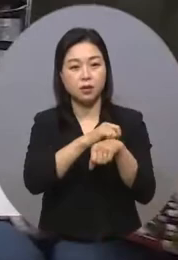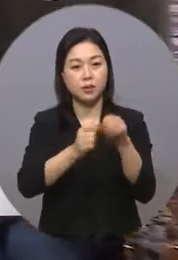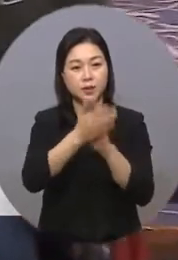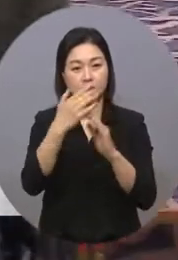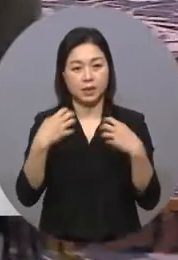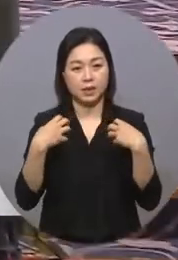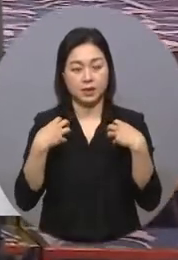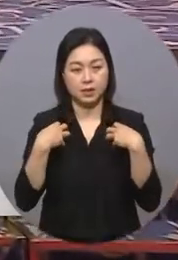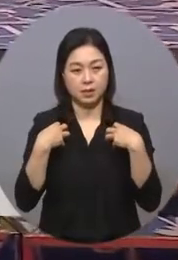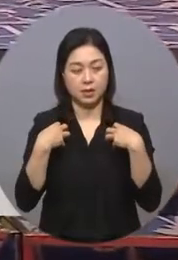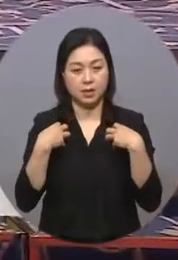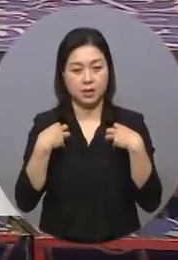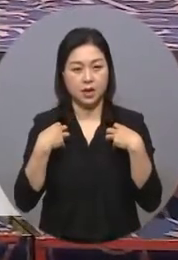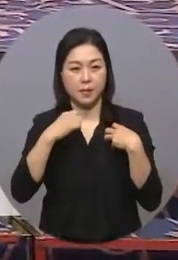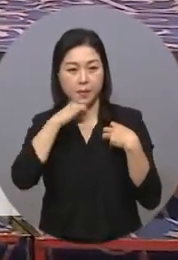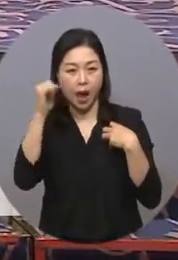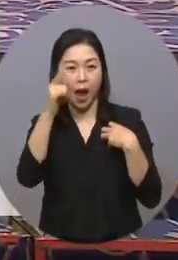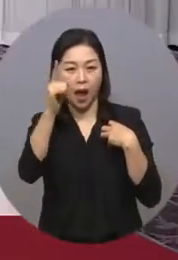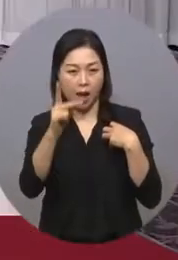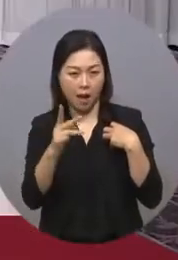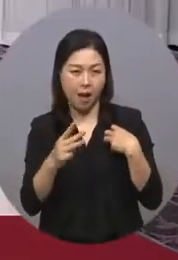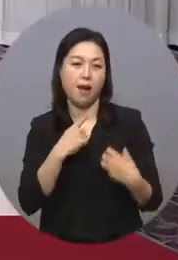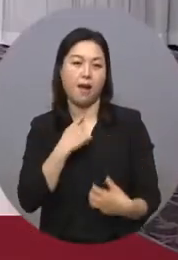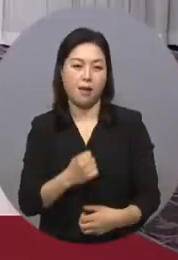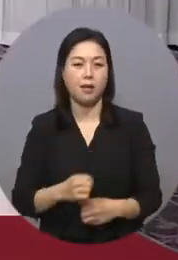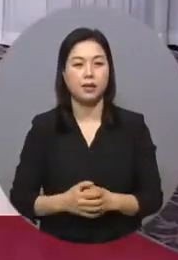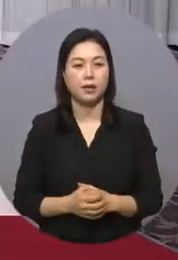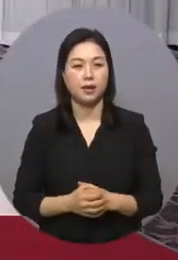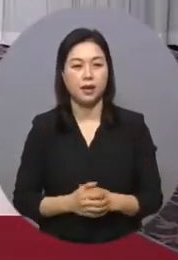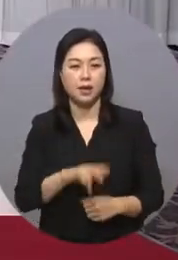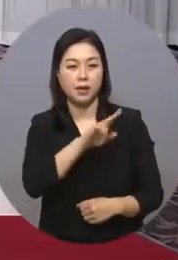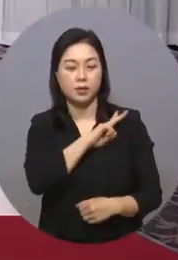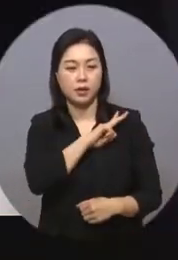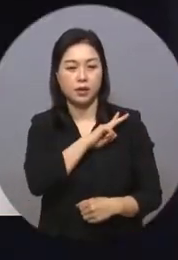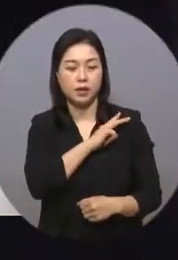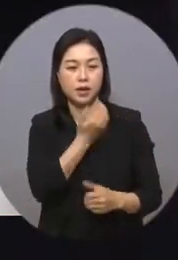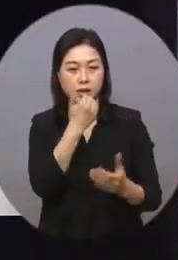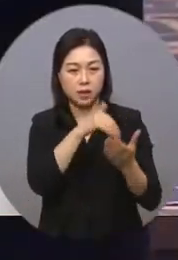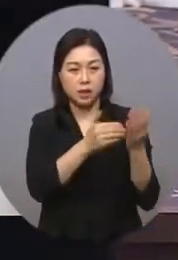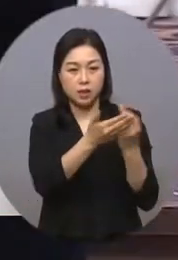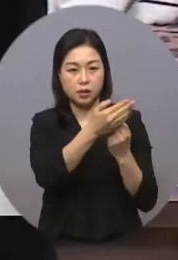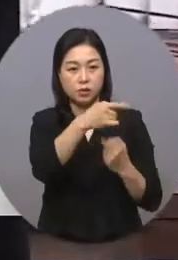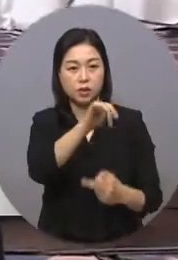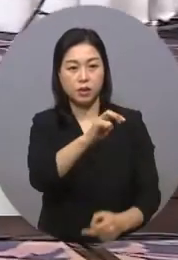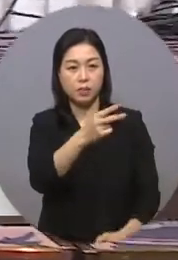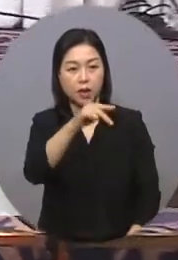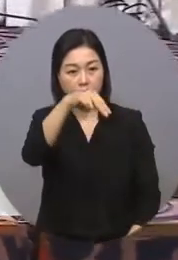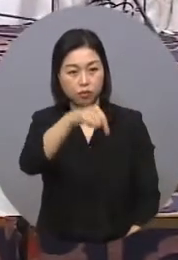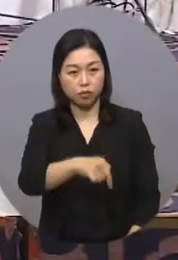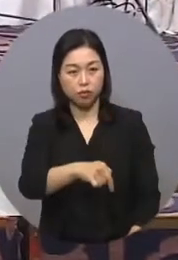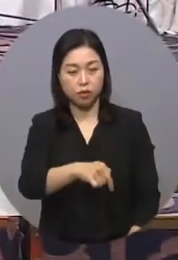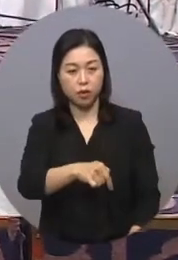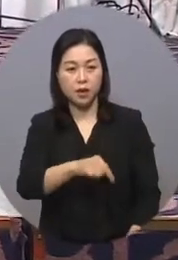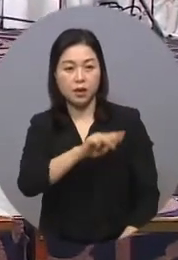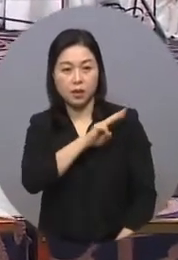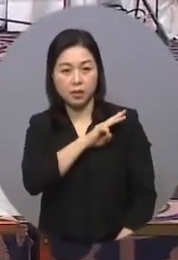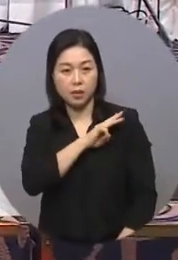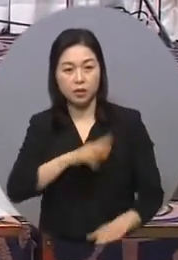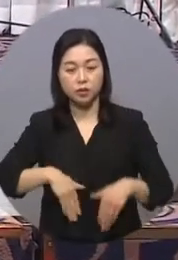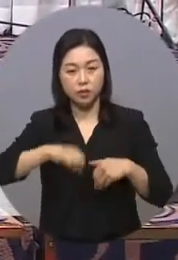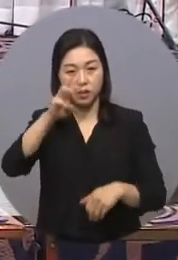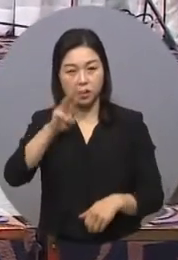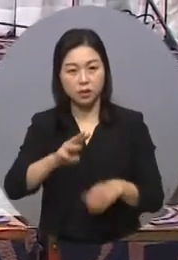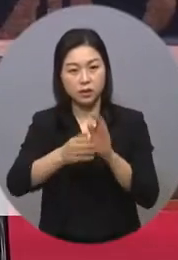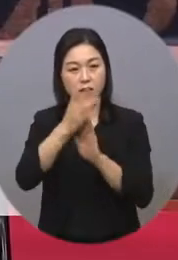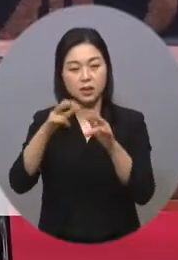서울특별시청이 리그 3연패의 영광을 안았고, 2위는 제주 삼다수, 3위는 춘천시 장애인체육회로